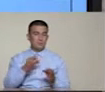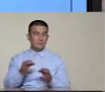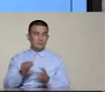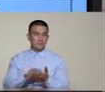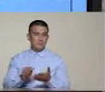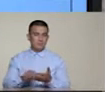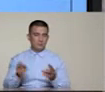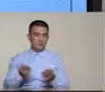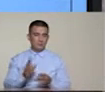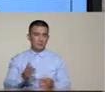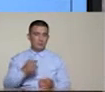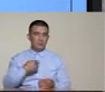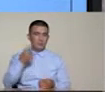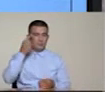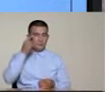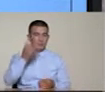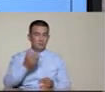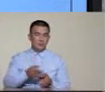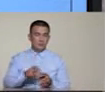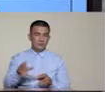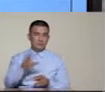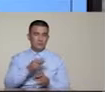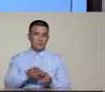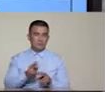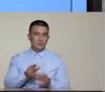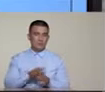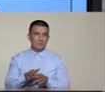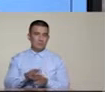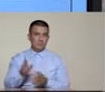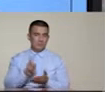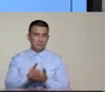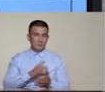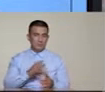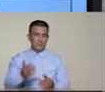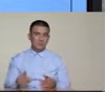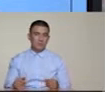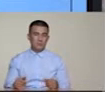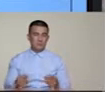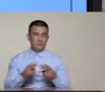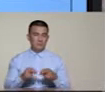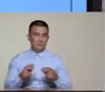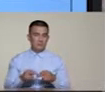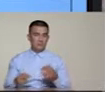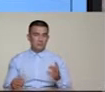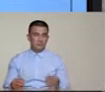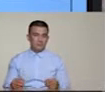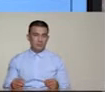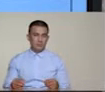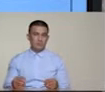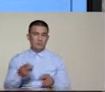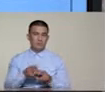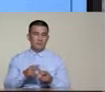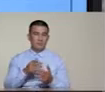bo'ladi. O'ylaymanki, siz bu topshiriqni ham ishlab bo'ldingiz va mana tekshirib olishingiz mumkin.